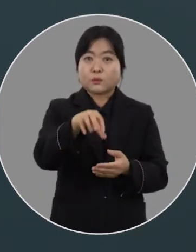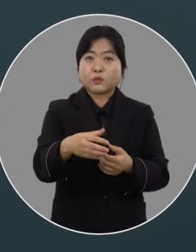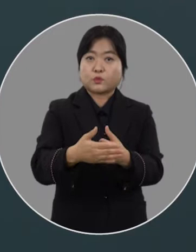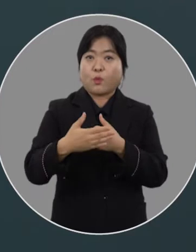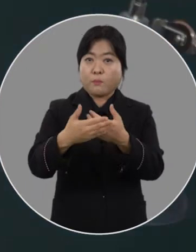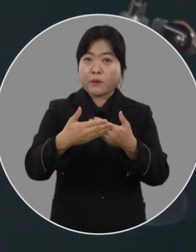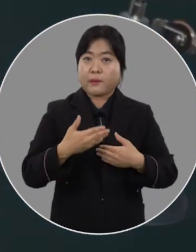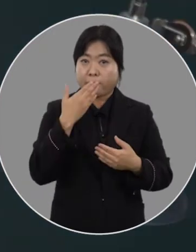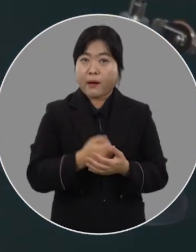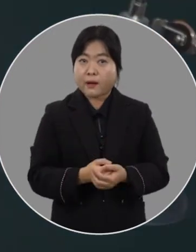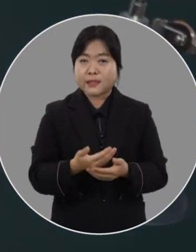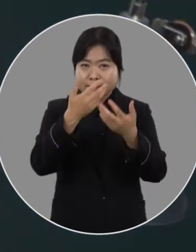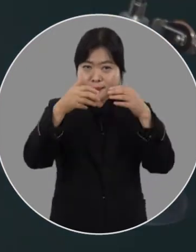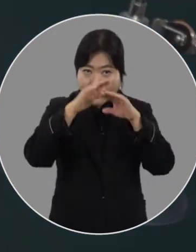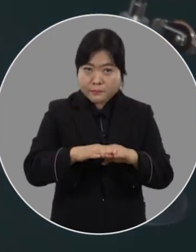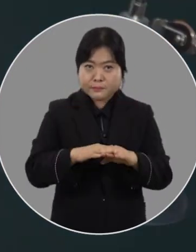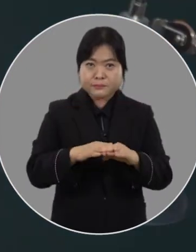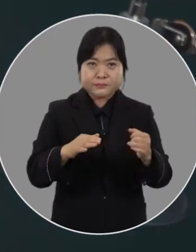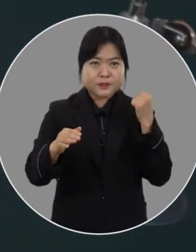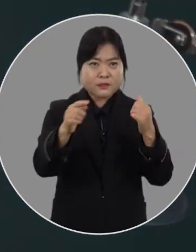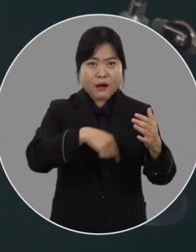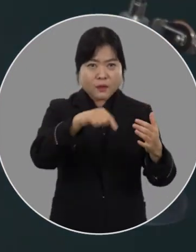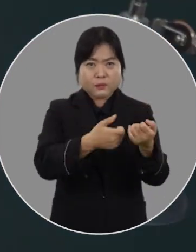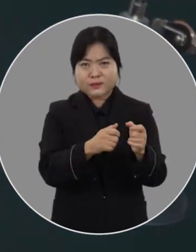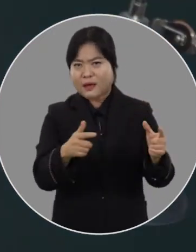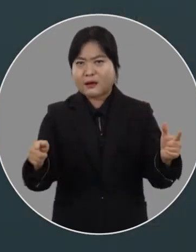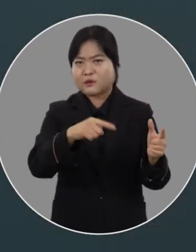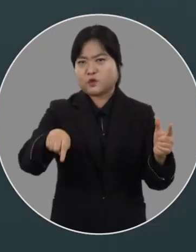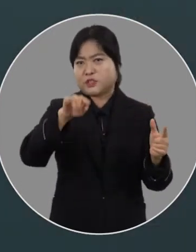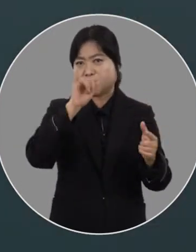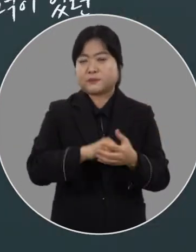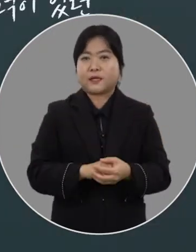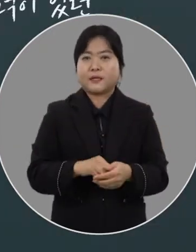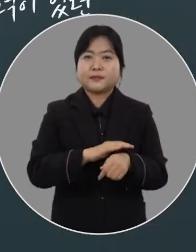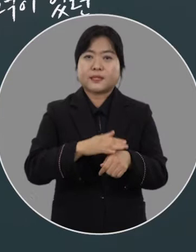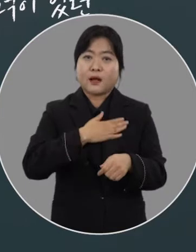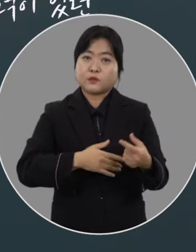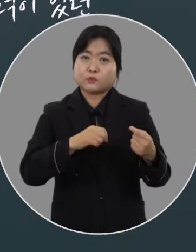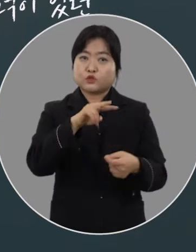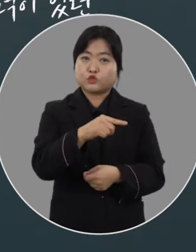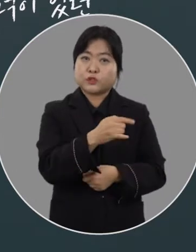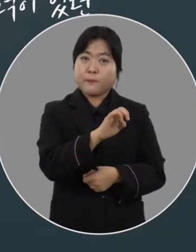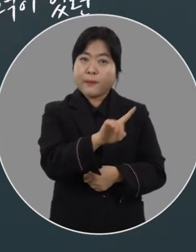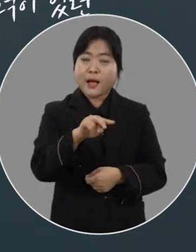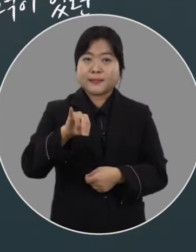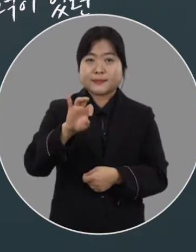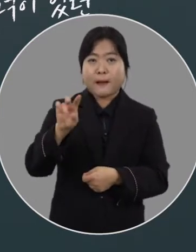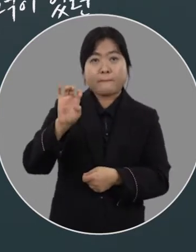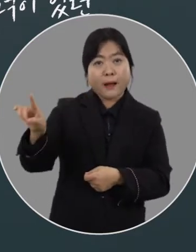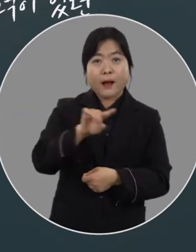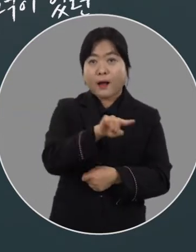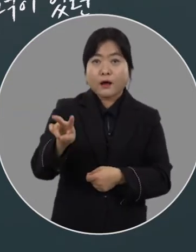수 있었는데 이슬람 세력 안에도 굉장히 다양한 것이 있습니다. 잘 알려진 수니파와 시아파뿐만이